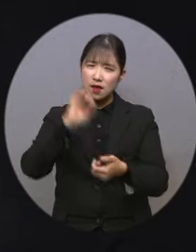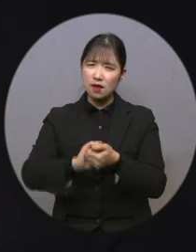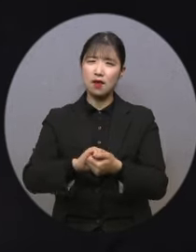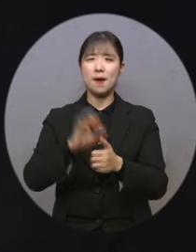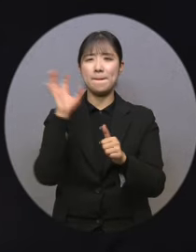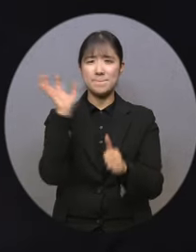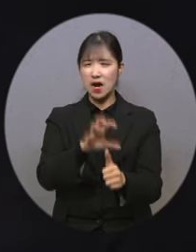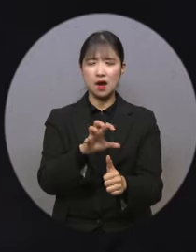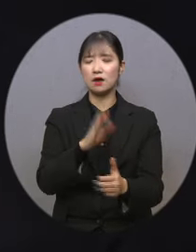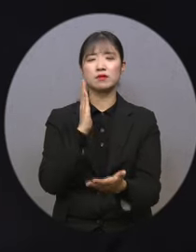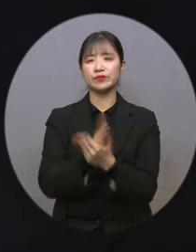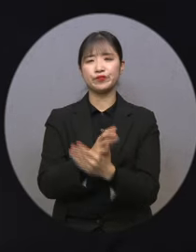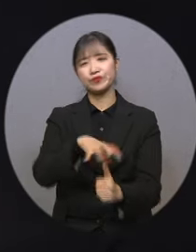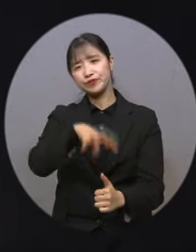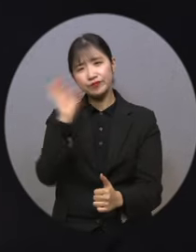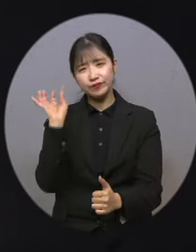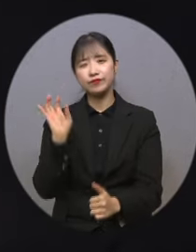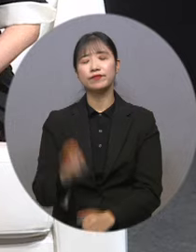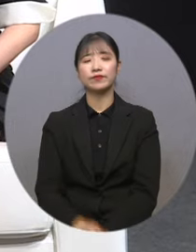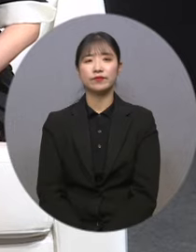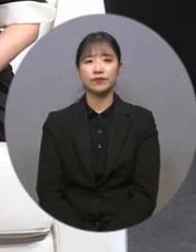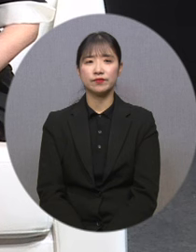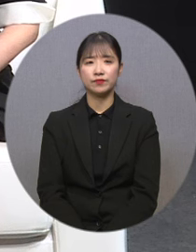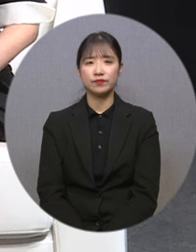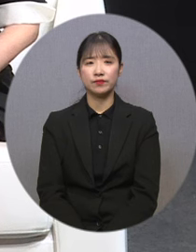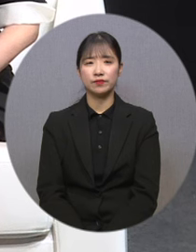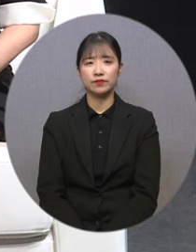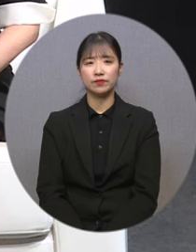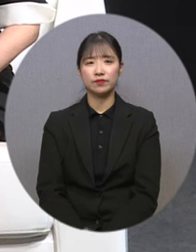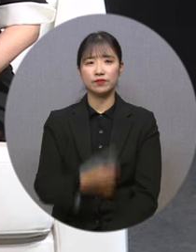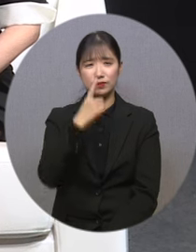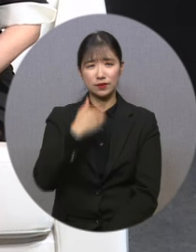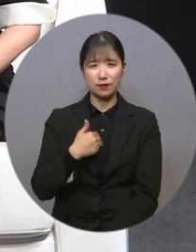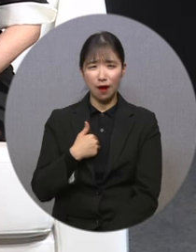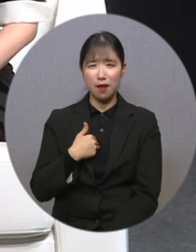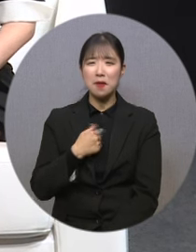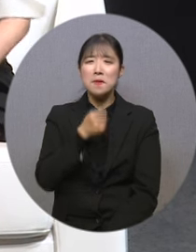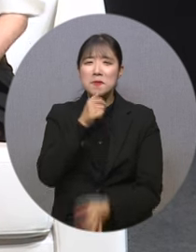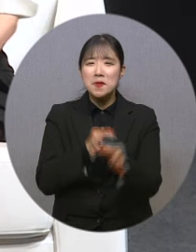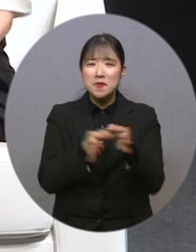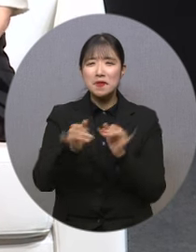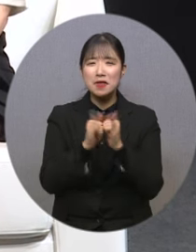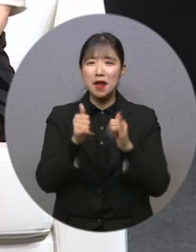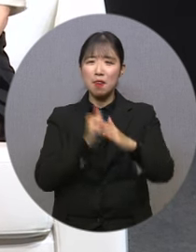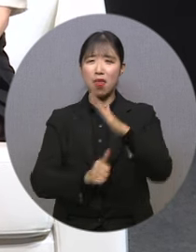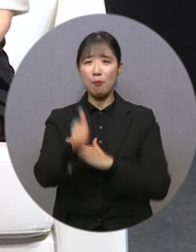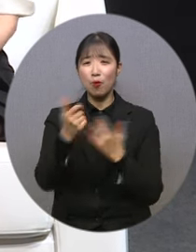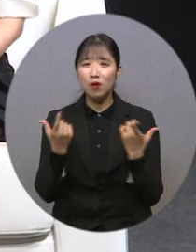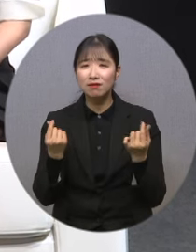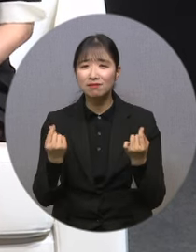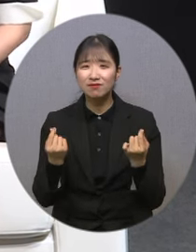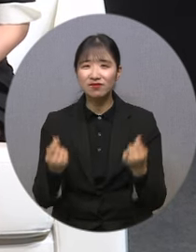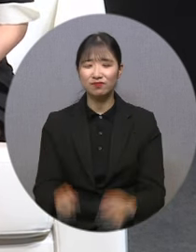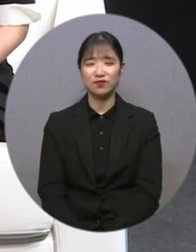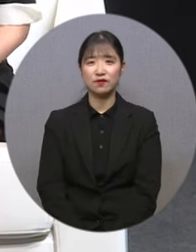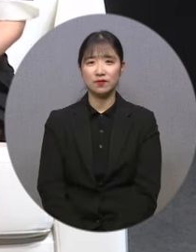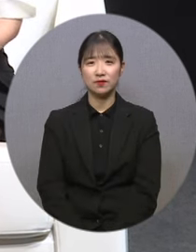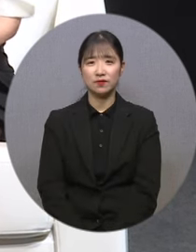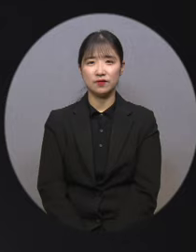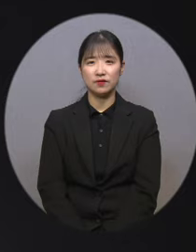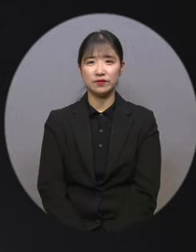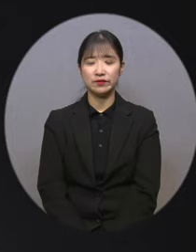배 해야 됩니다 제가 마신 소상공인 대표작 어떤 으 아 예